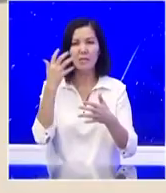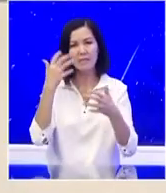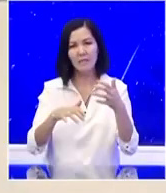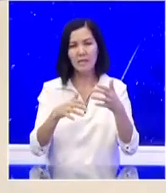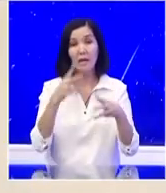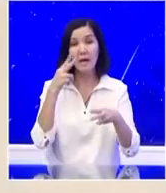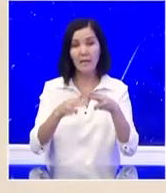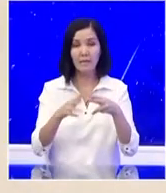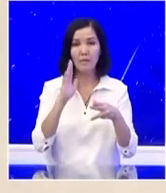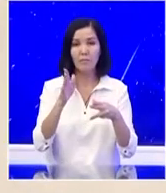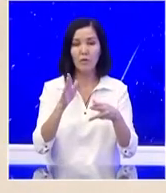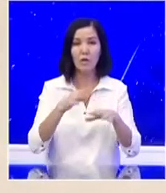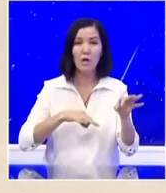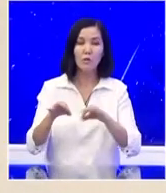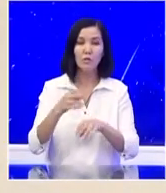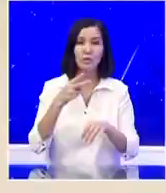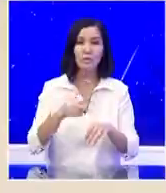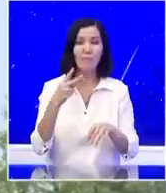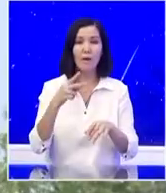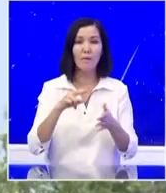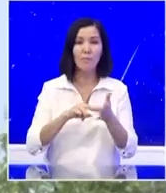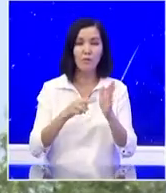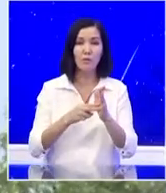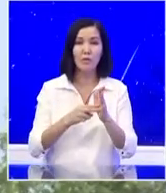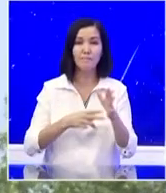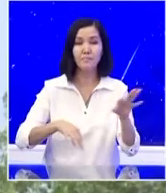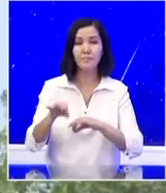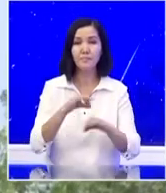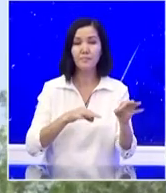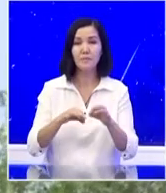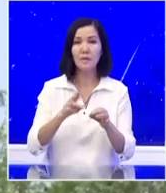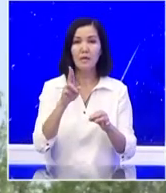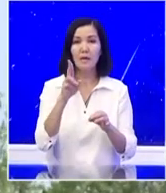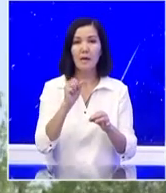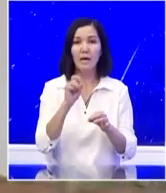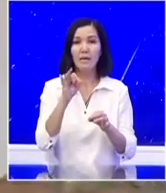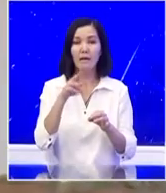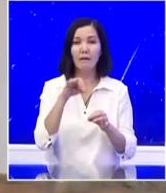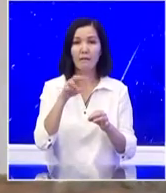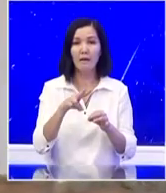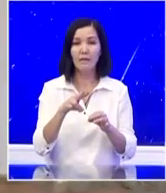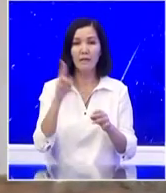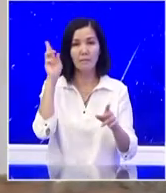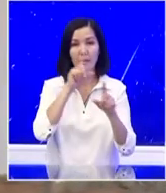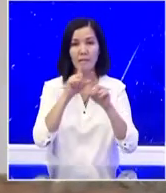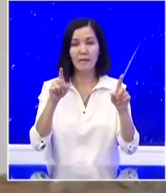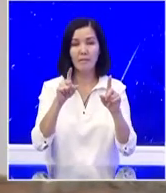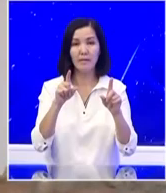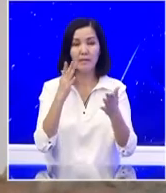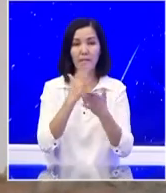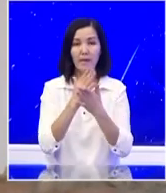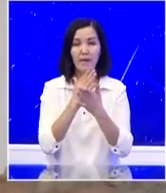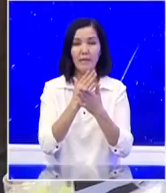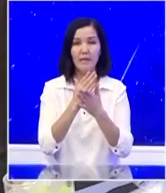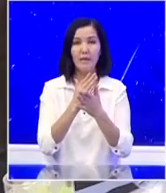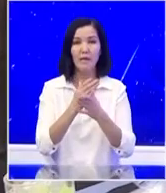аяқтаймыз дейді. Жалпы жол картасы 2020 бойынша жоспарланған жобаның ішінде Қаратал округіндегі Қаратал орта мектебі де бар. Мониторинг тобы